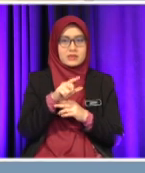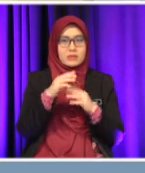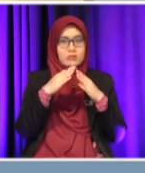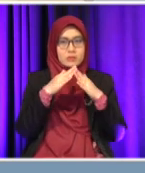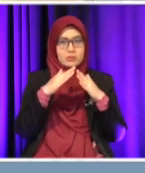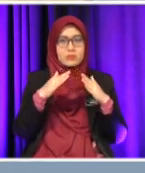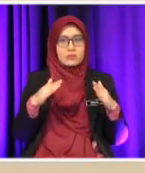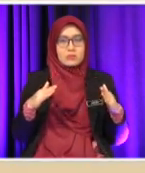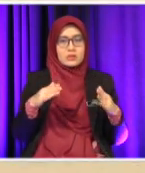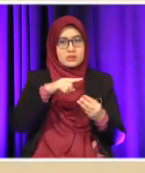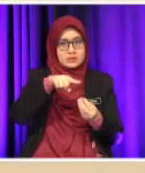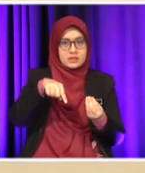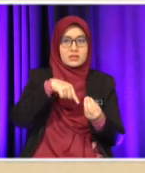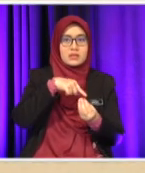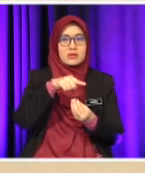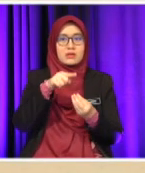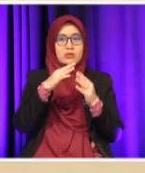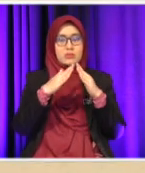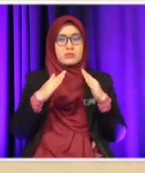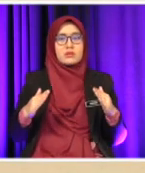yang pertama Oke